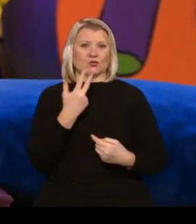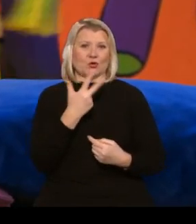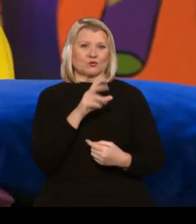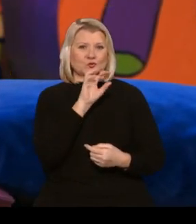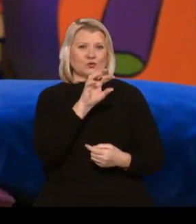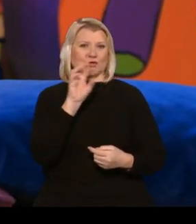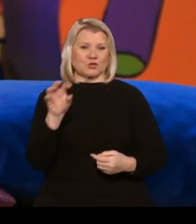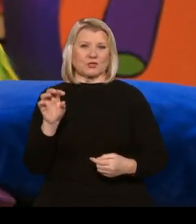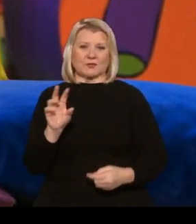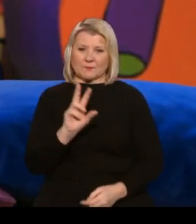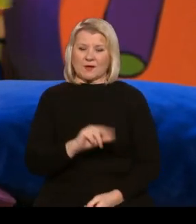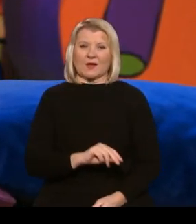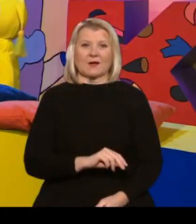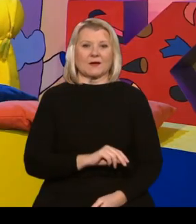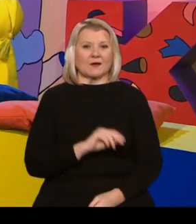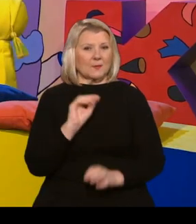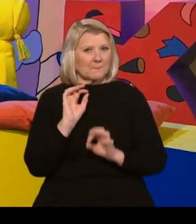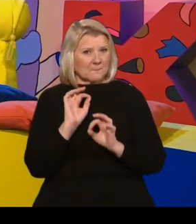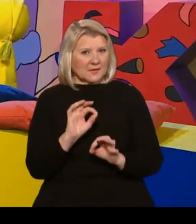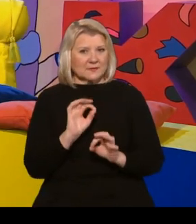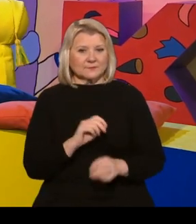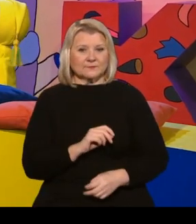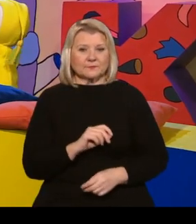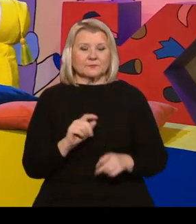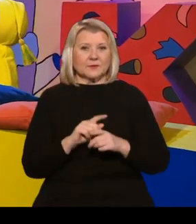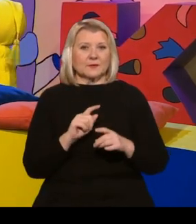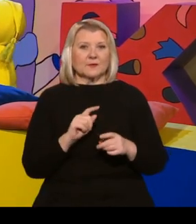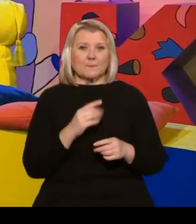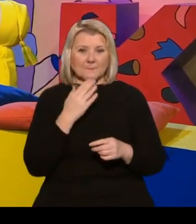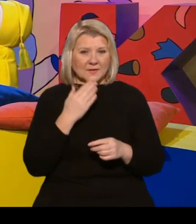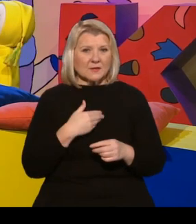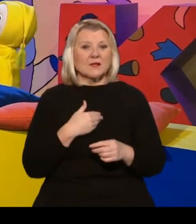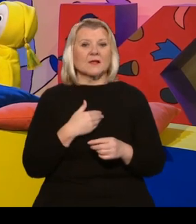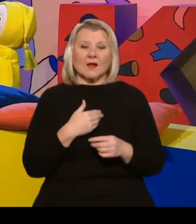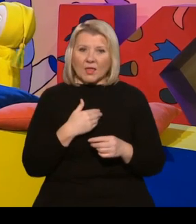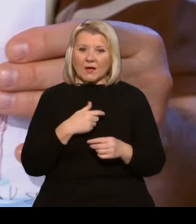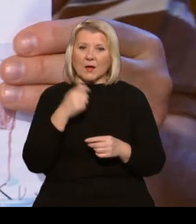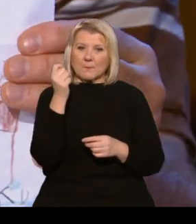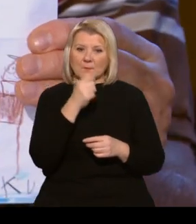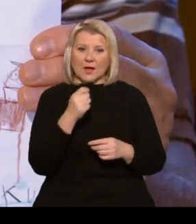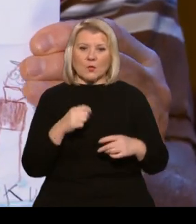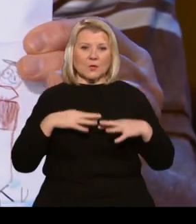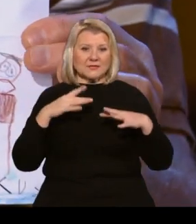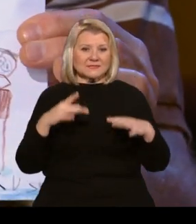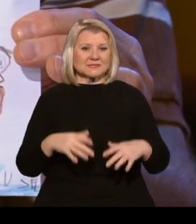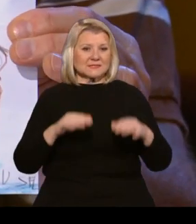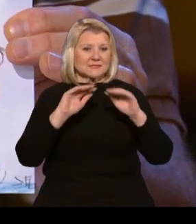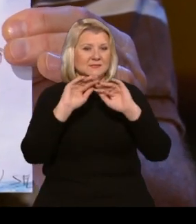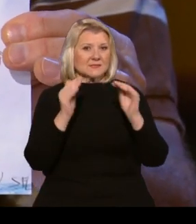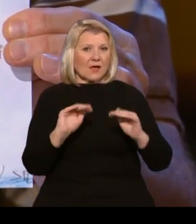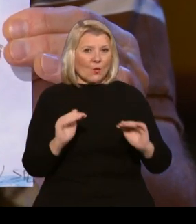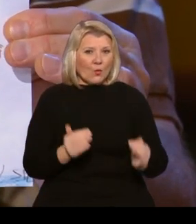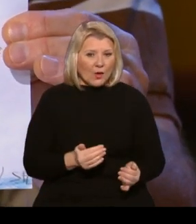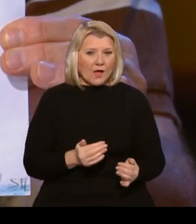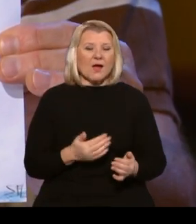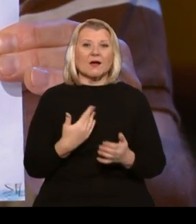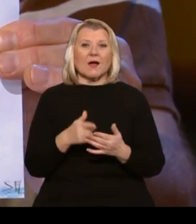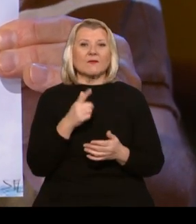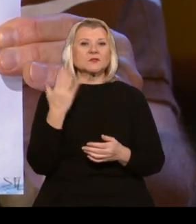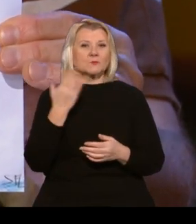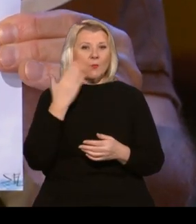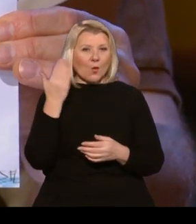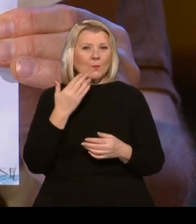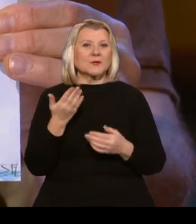srdíčko. Je. A tady Mila, je, no hele, Sněhulák, to je vzpomínka na sníh, teď už žádný